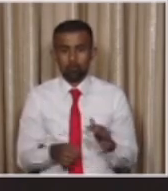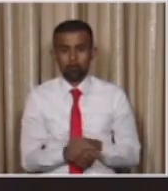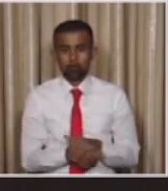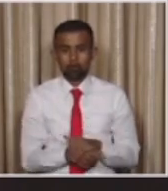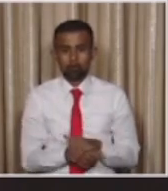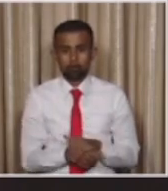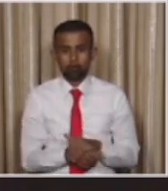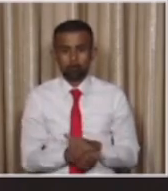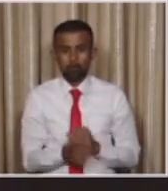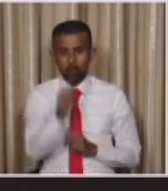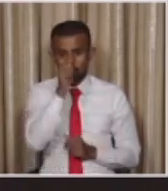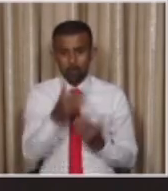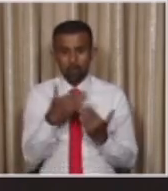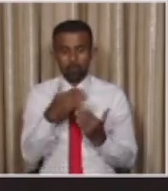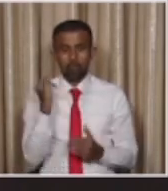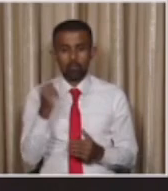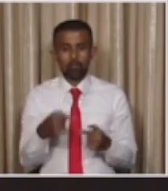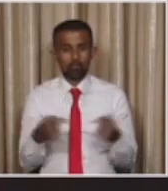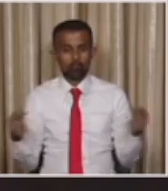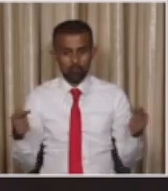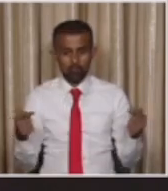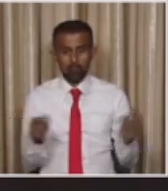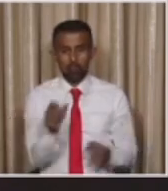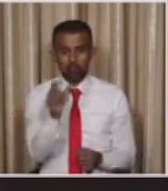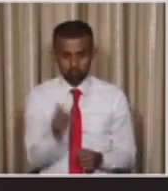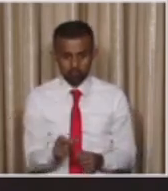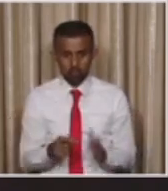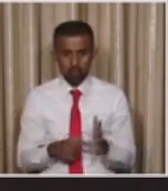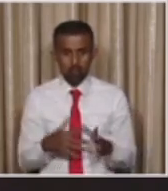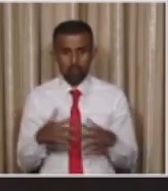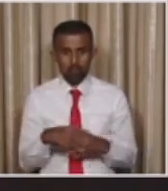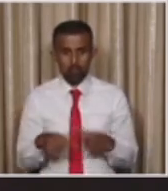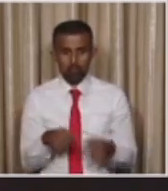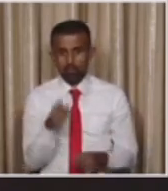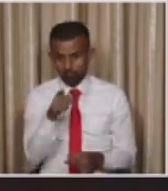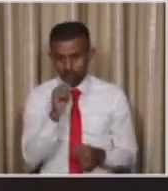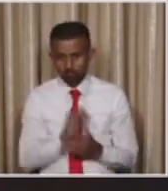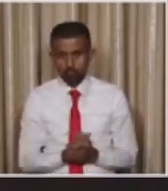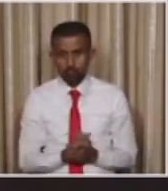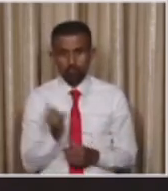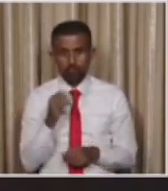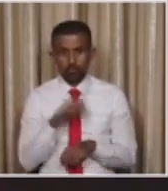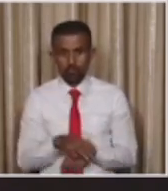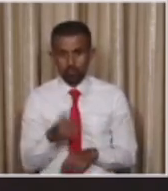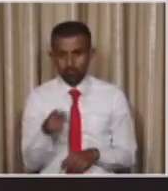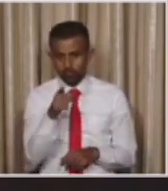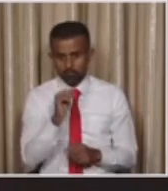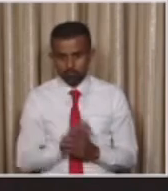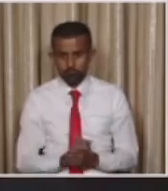අරගෙන අනවසර ඉදිකිරීම කරන්න දුන්න නිලධාරීන්ට විරුද්ධව ඔබතුමා නීතිය ක්‍රියාත්මක කරලා තියෙනවද, ඒ නිලධාරීන් හඳුනාගෙන තියෙනවද